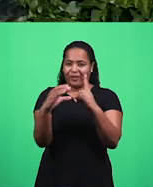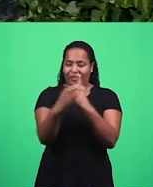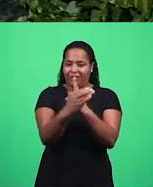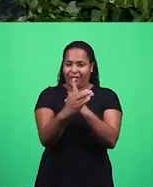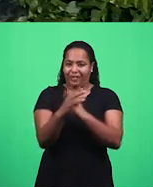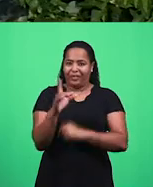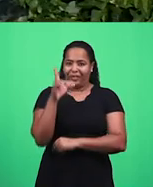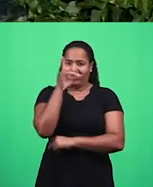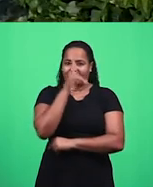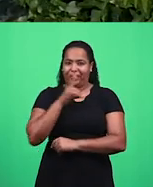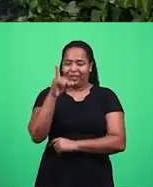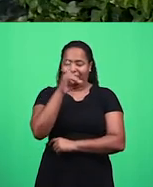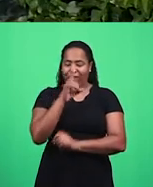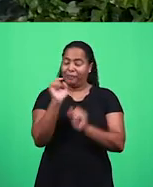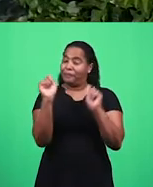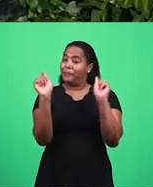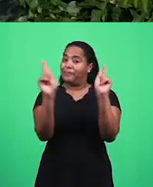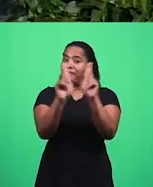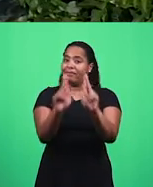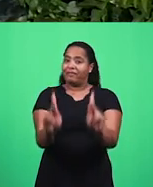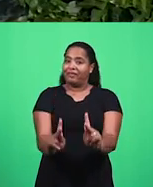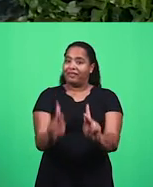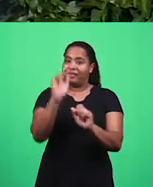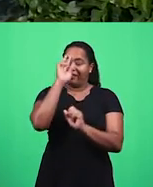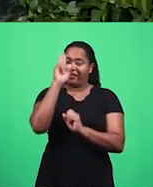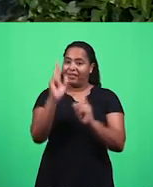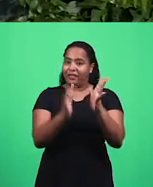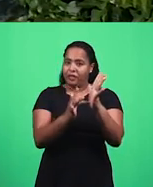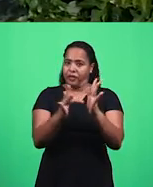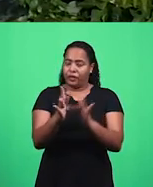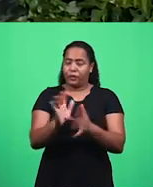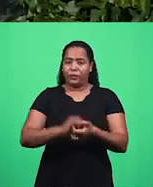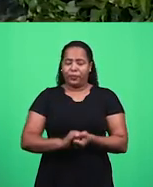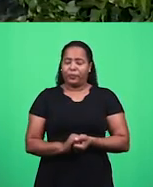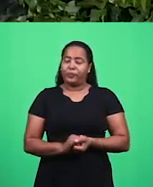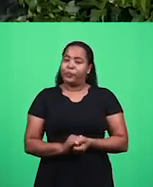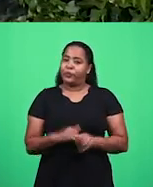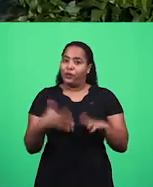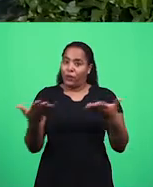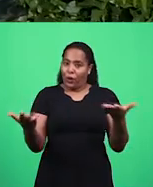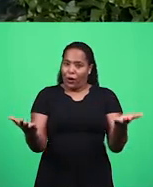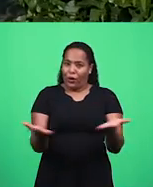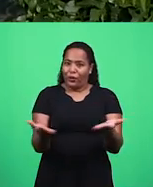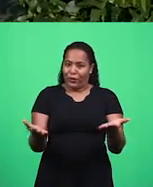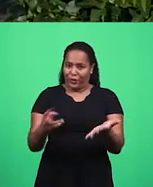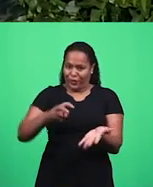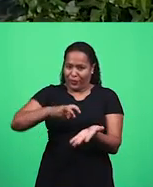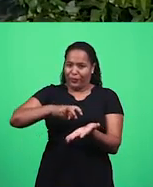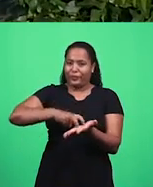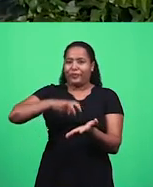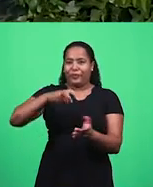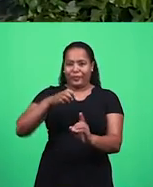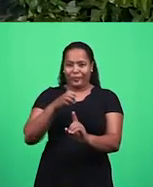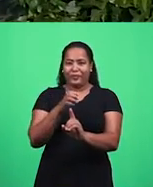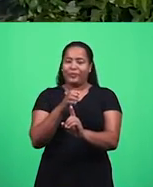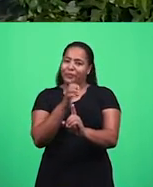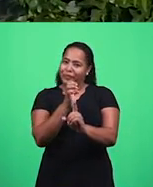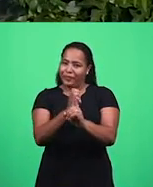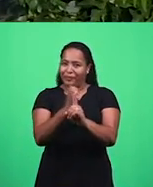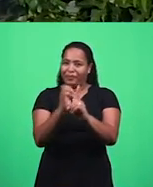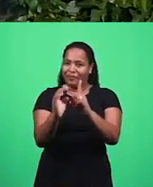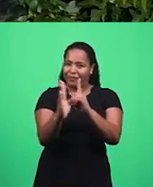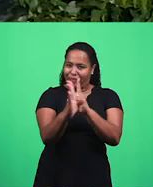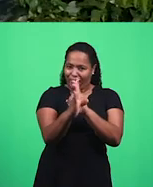на этом богослужении в воскресенье миром Господа Иисуса. Сегодня утром